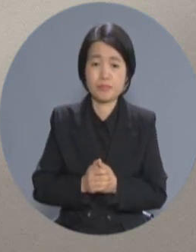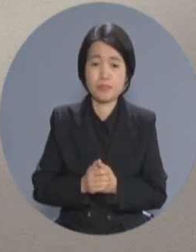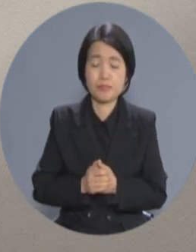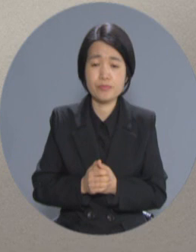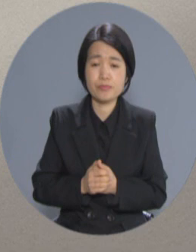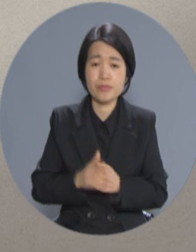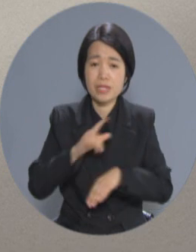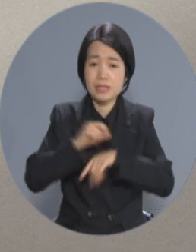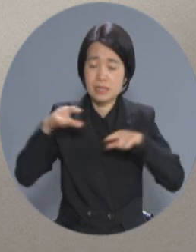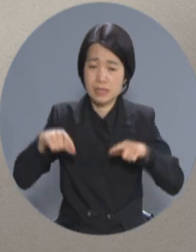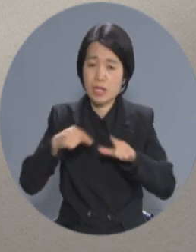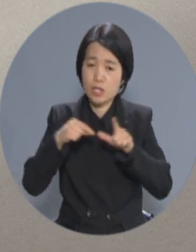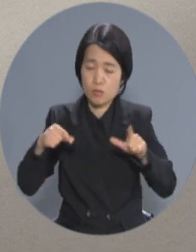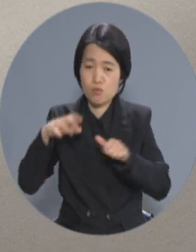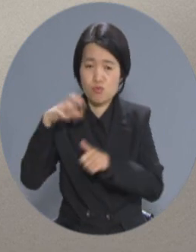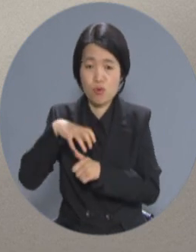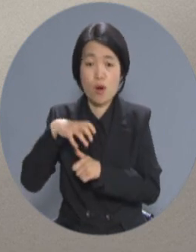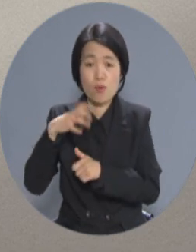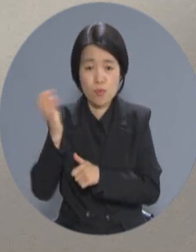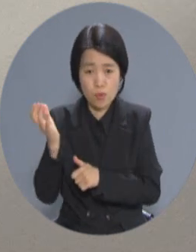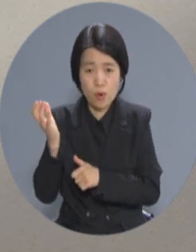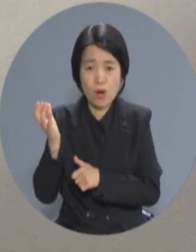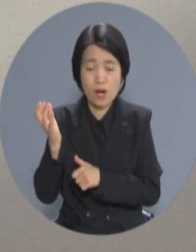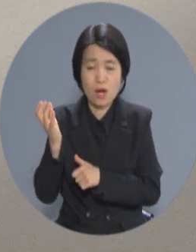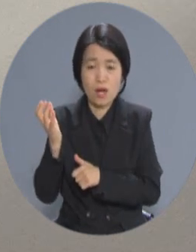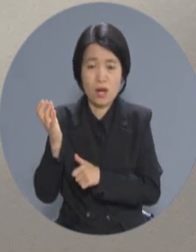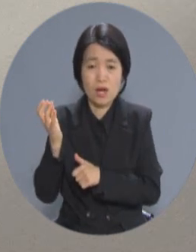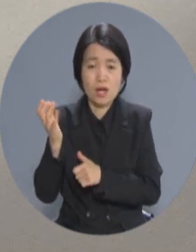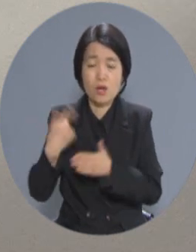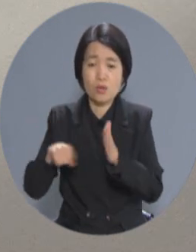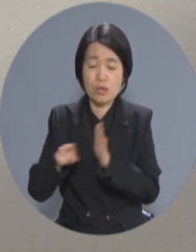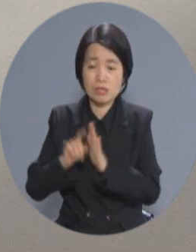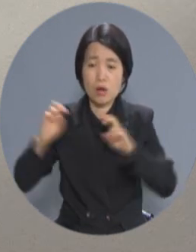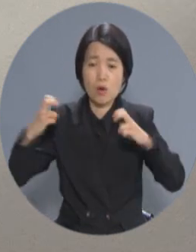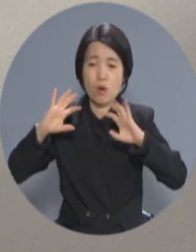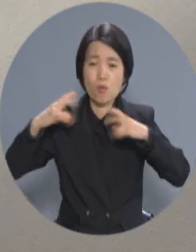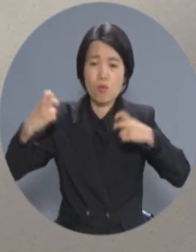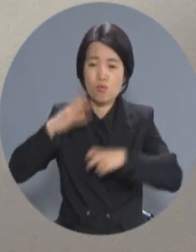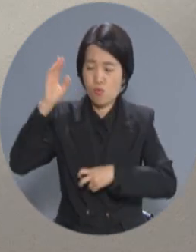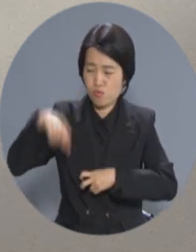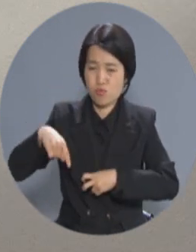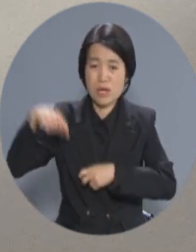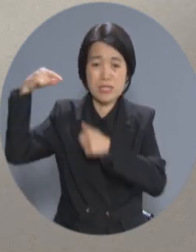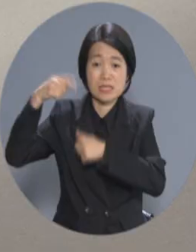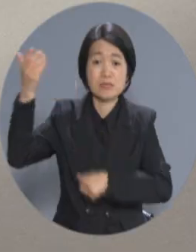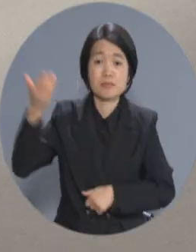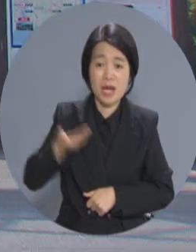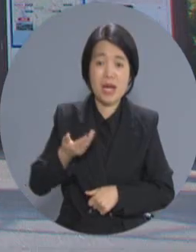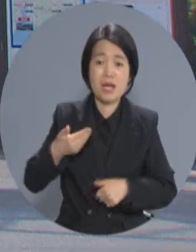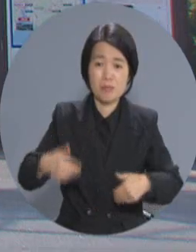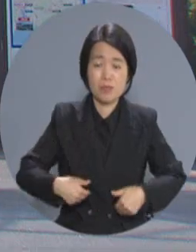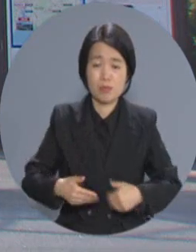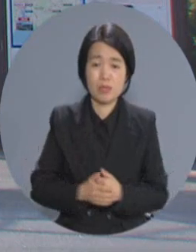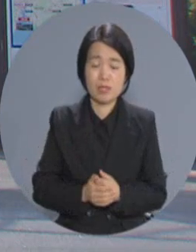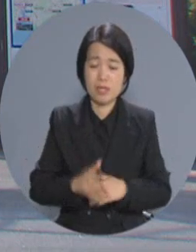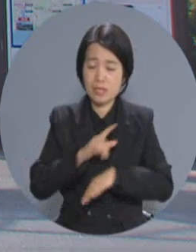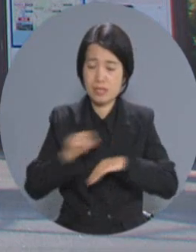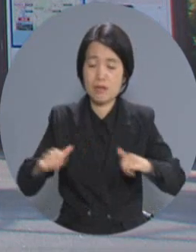이런게 다 그러니까 지자체에서도 일정 규제를 풀어줘서 그리하도록 지침을 내려 버렸다니까요